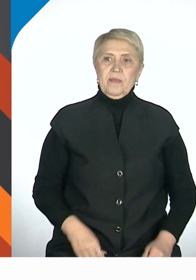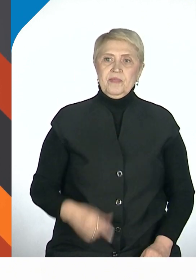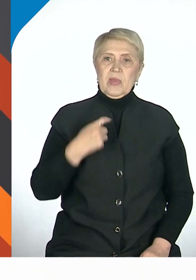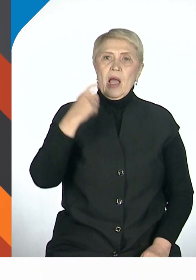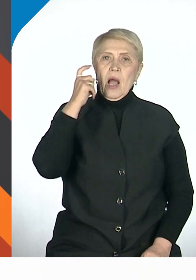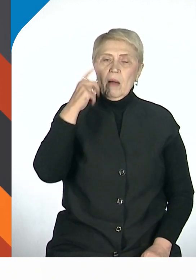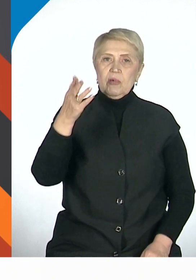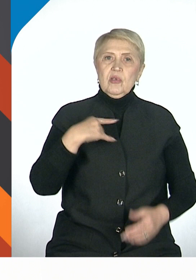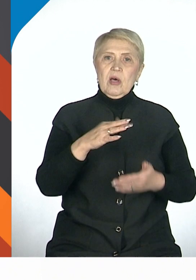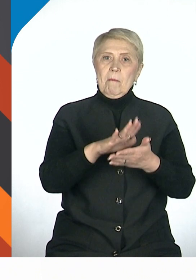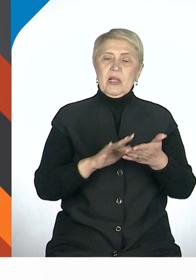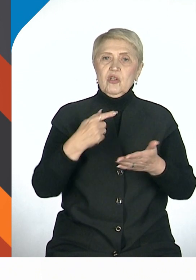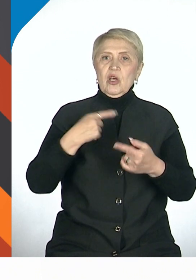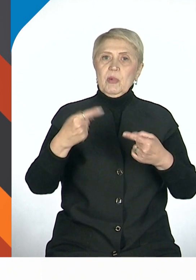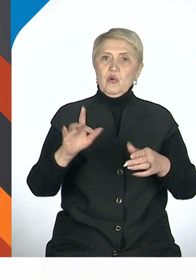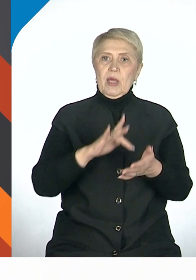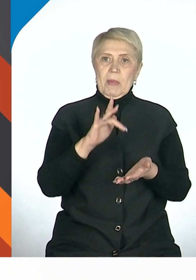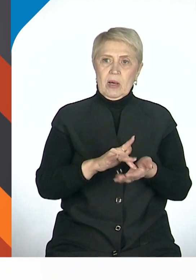по другим городам.